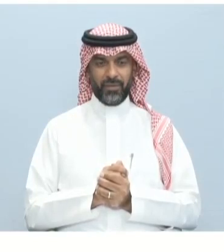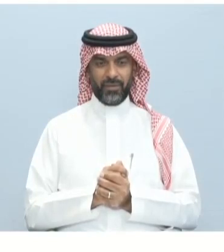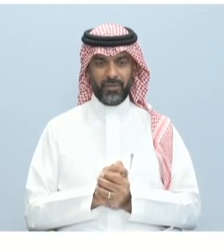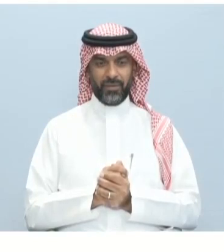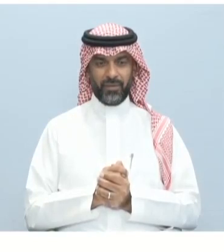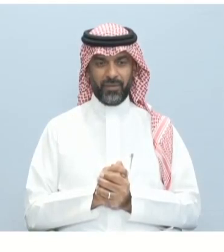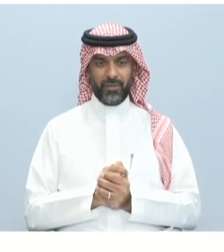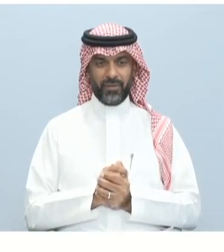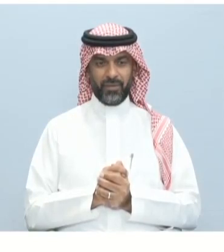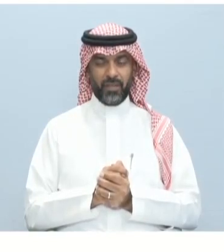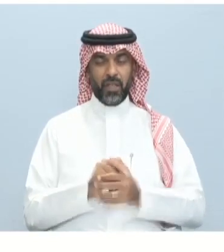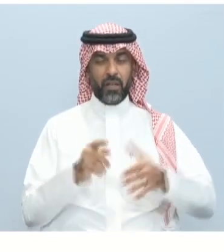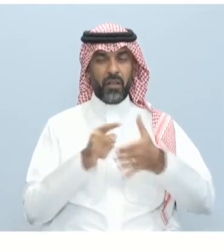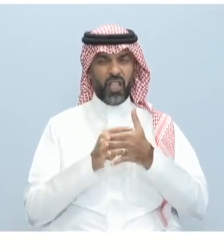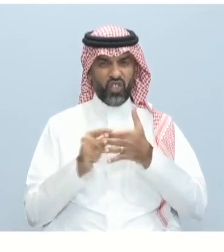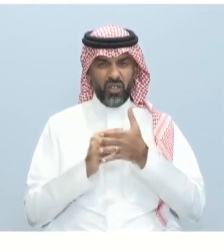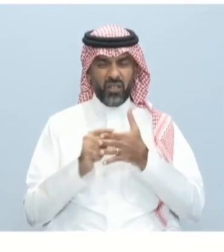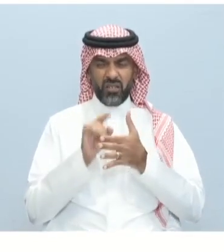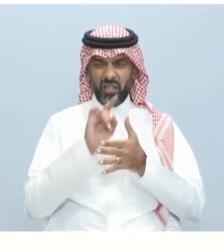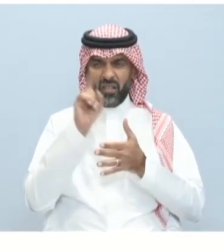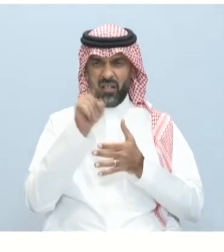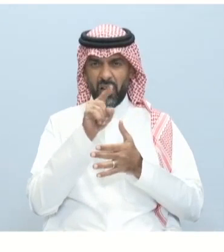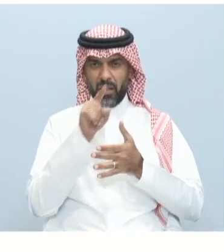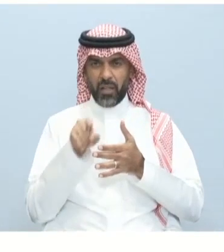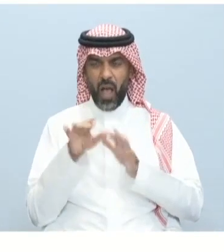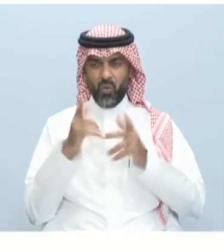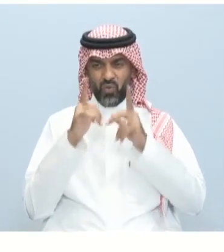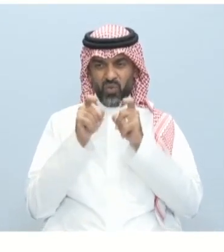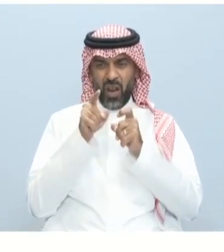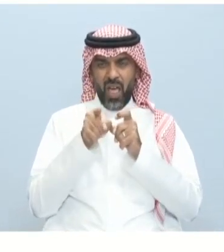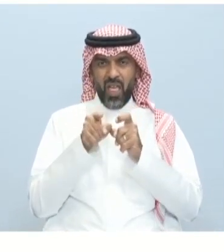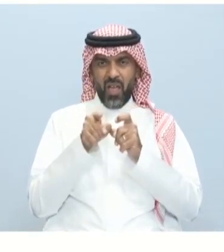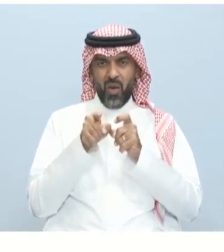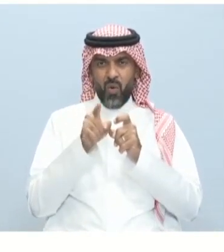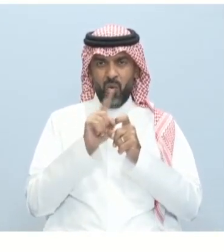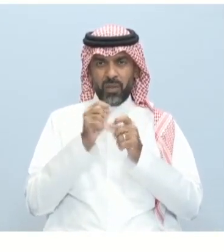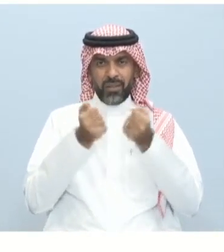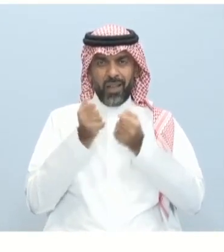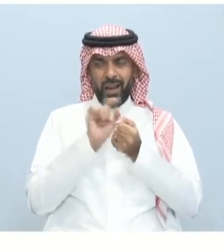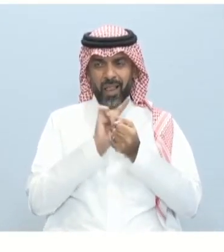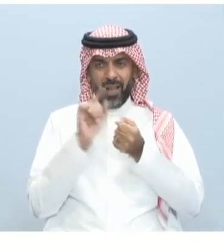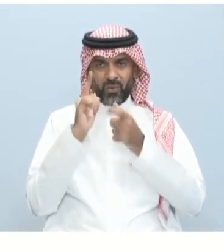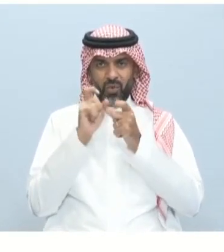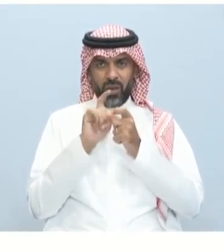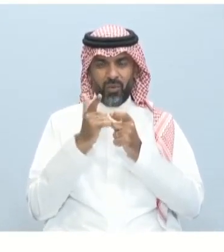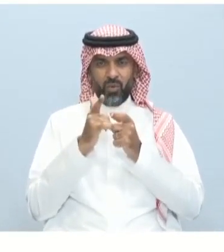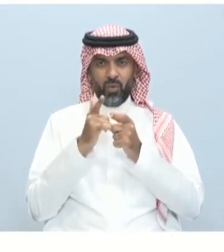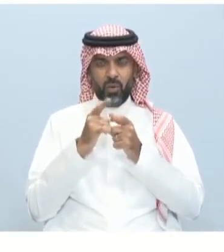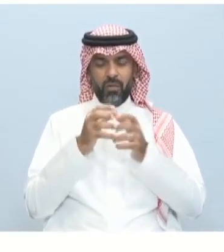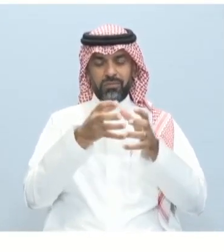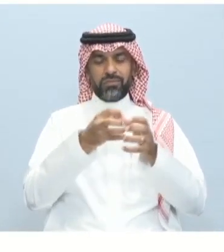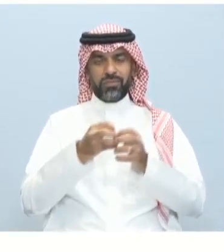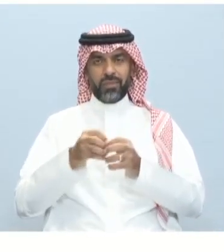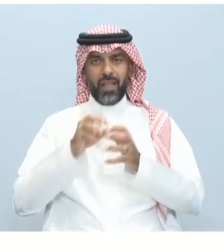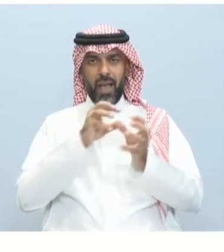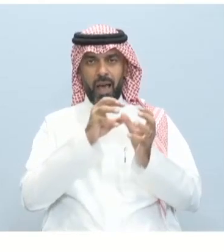إذا كان الشرط غير صحيح أو كانت صورة الكائن غير صورة السيارة سيقوم بتحريك